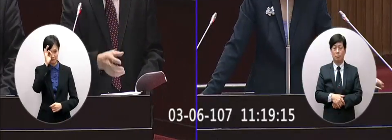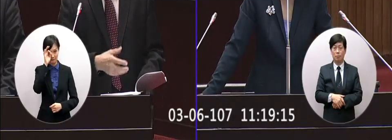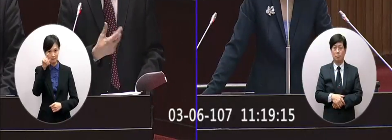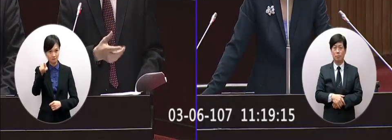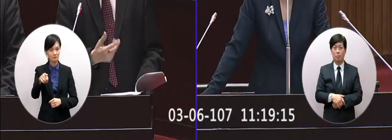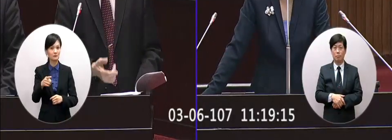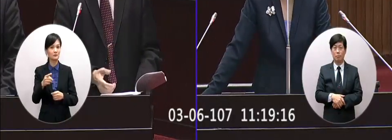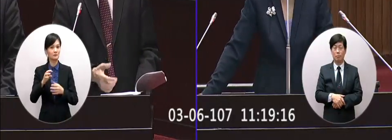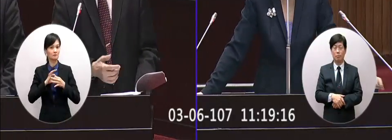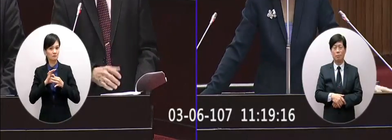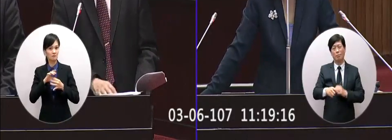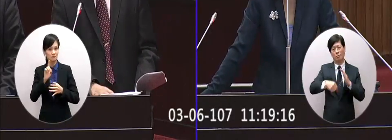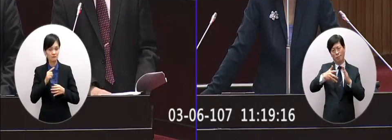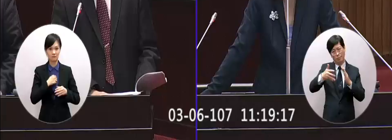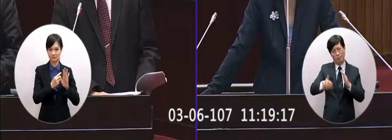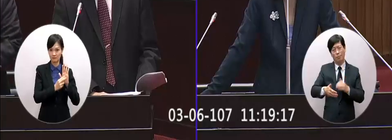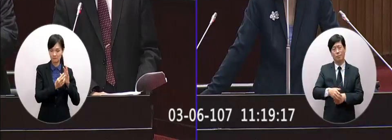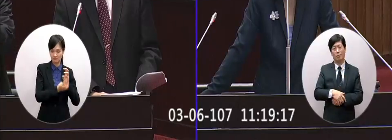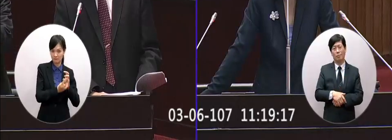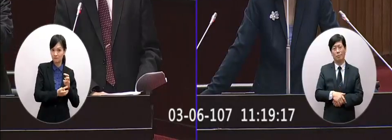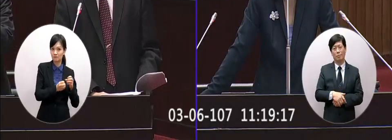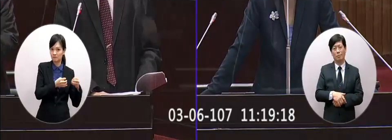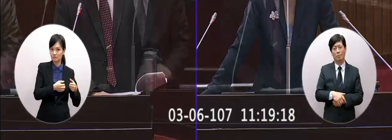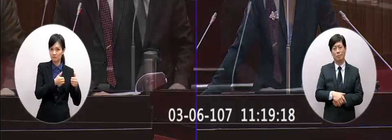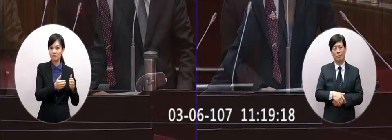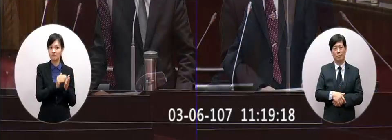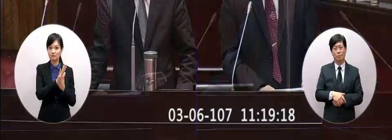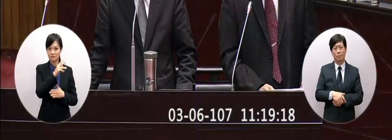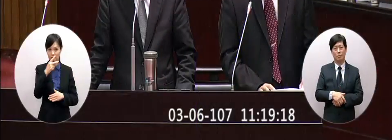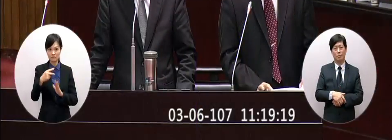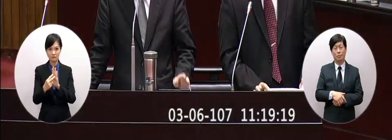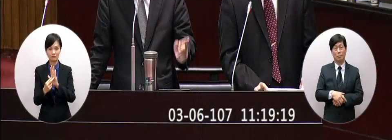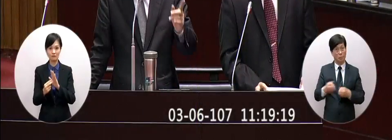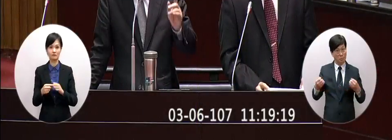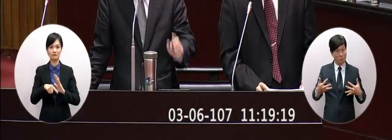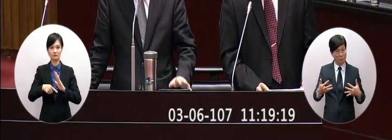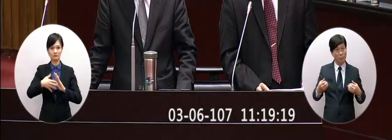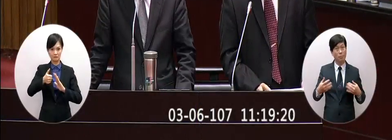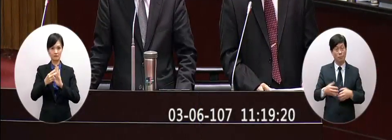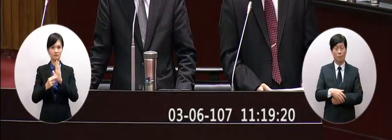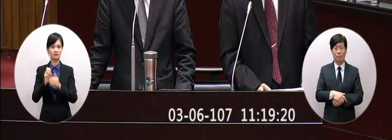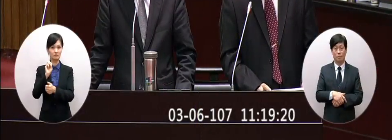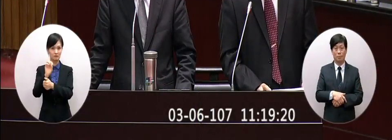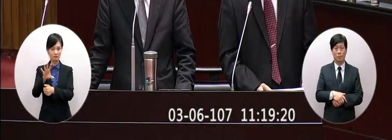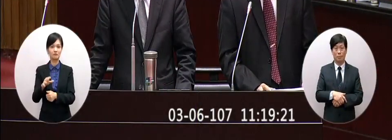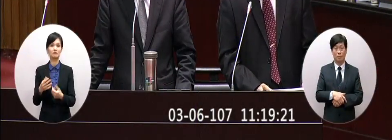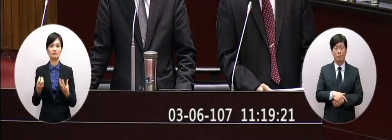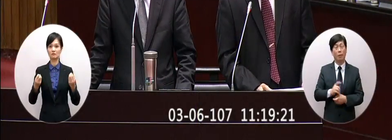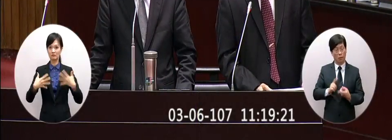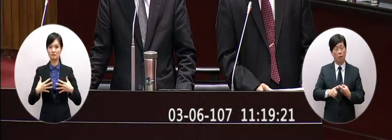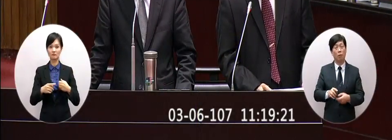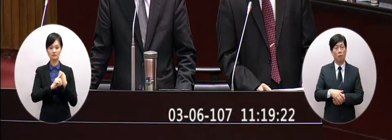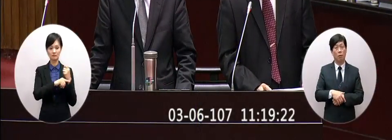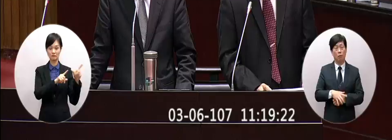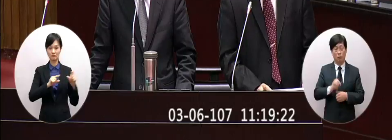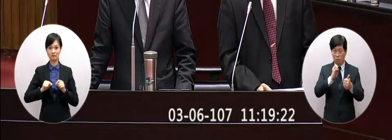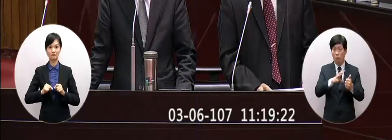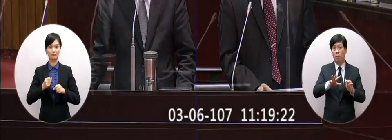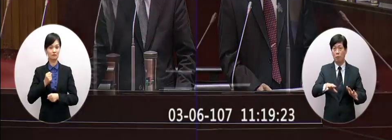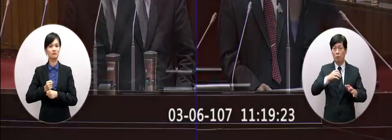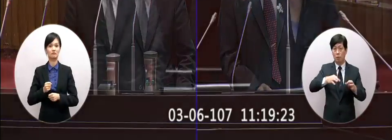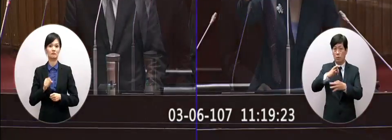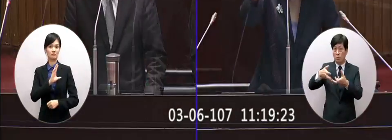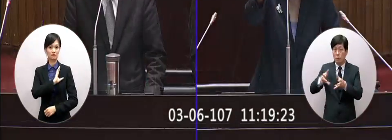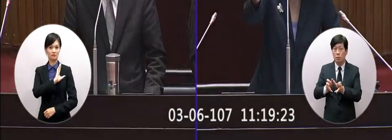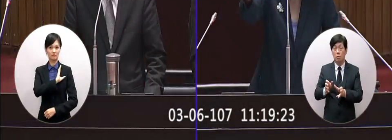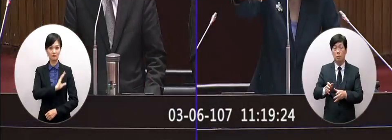细节谈好以后，我们来 看 院长。 那这没有问题，刚刚委员指教没有问题， 没有问题吧？ 我本来就是依法行政嘛。 对呀，啊，那我就告诉你，经济